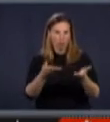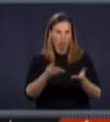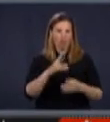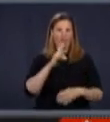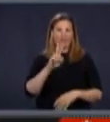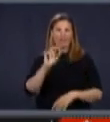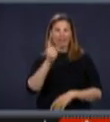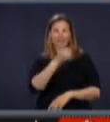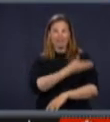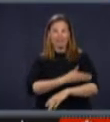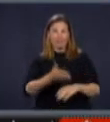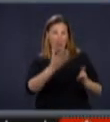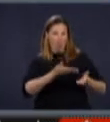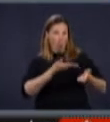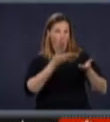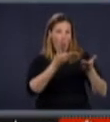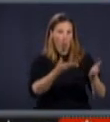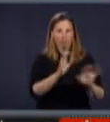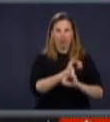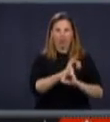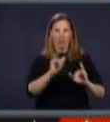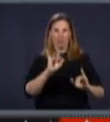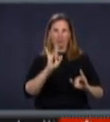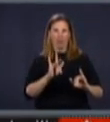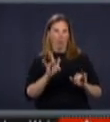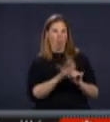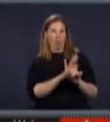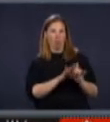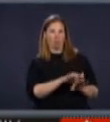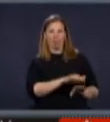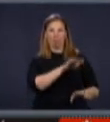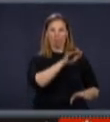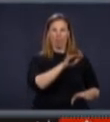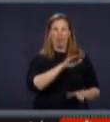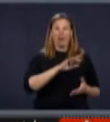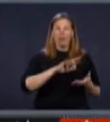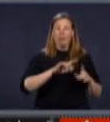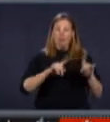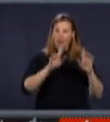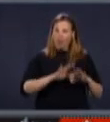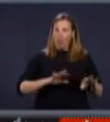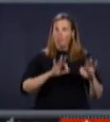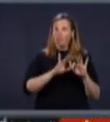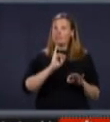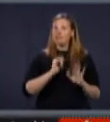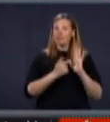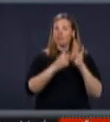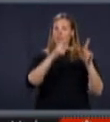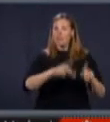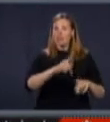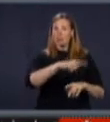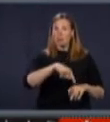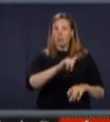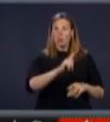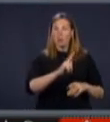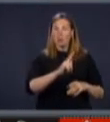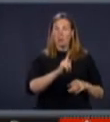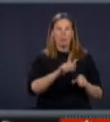10 millions de masques. Il faut s'assurer, effectivement, que des personnes moins riches